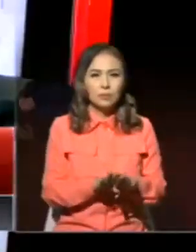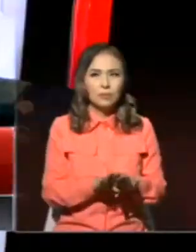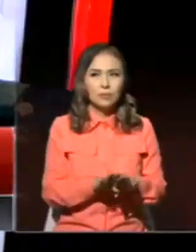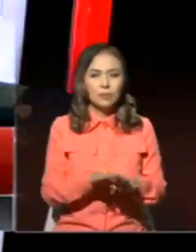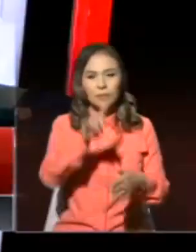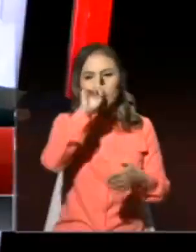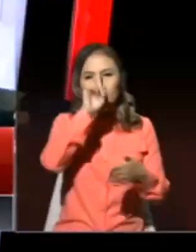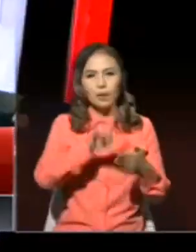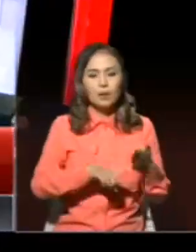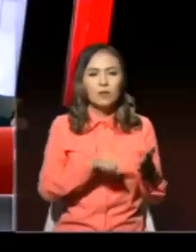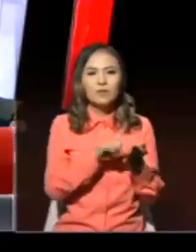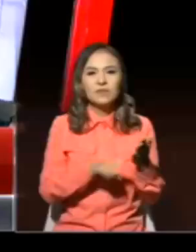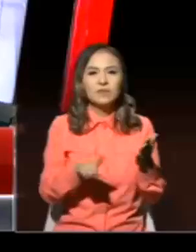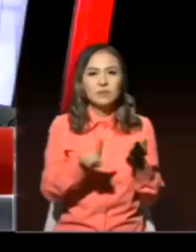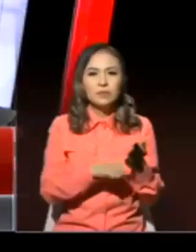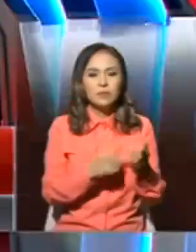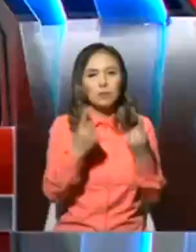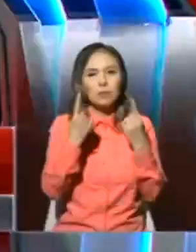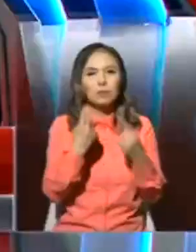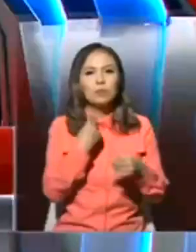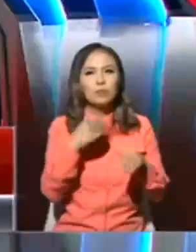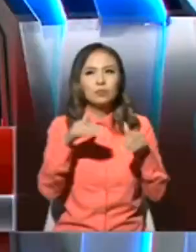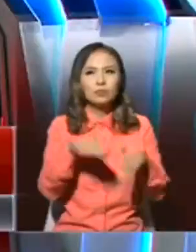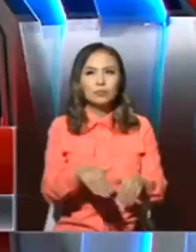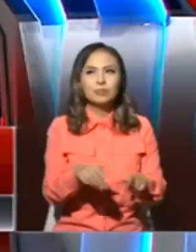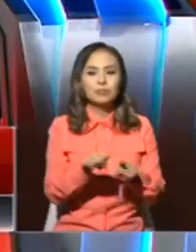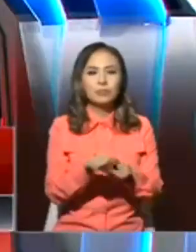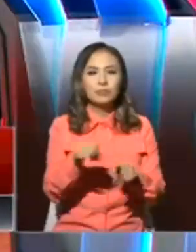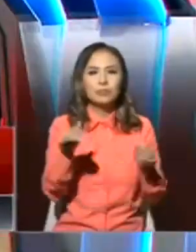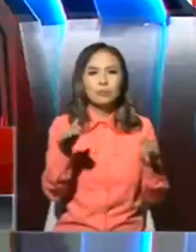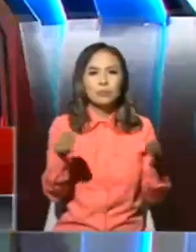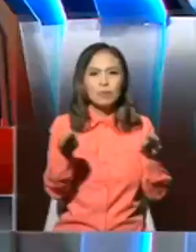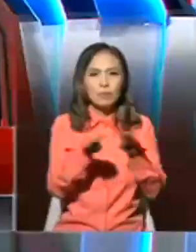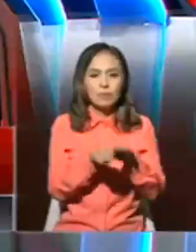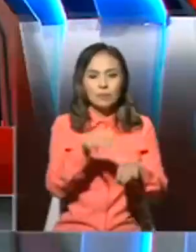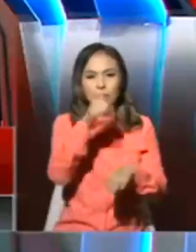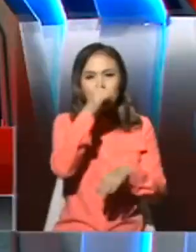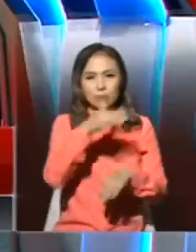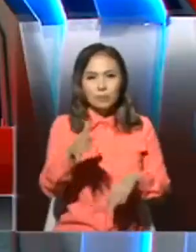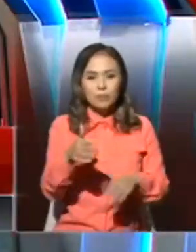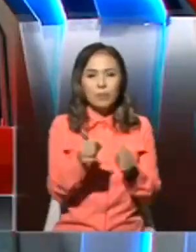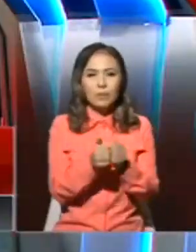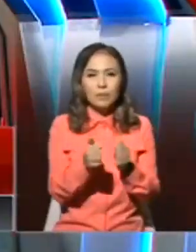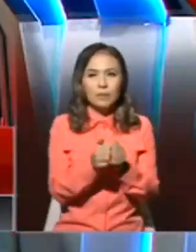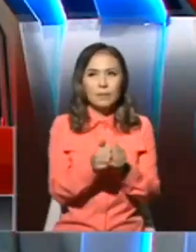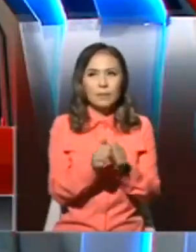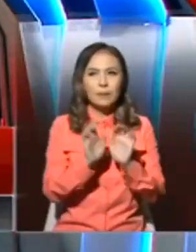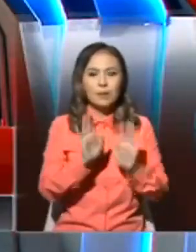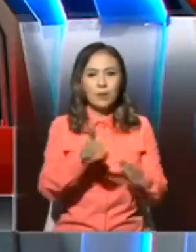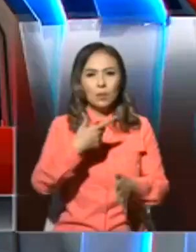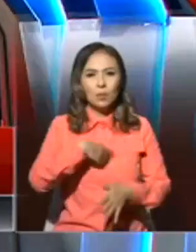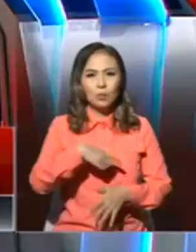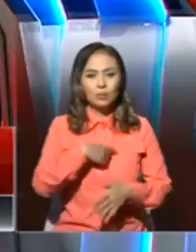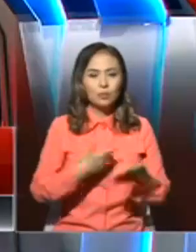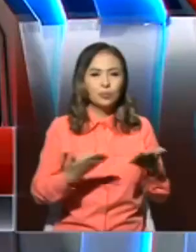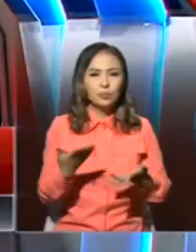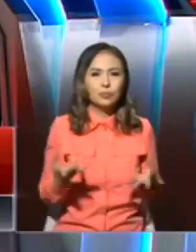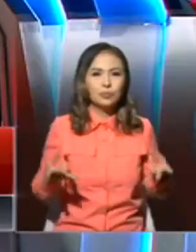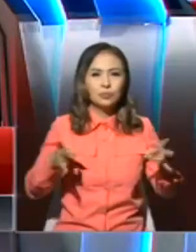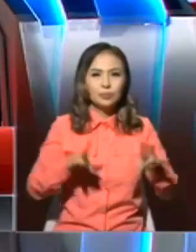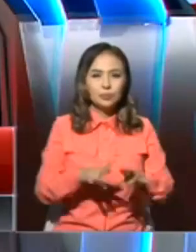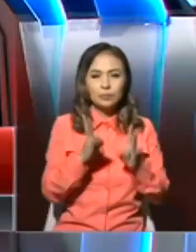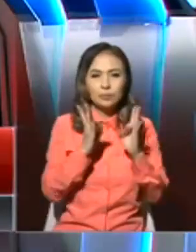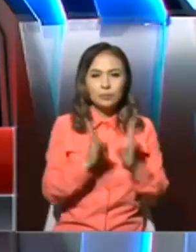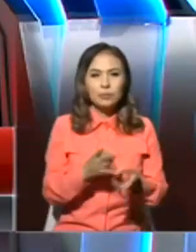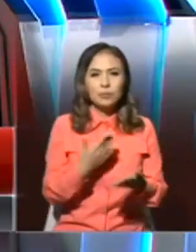Соншама үлкен қарызға кіріп кетеді. Оны жаба алмайтынын түсінеді. Одан бөлек оның қасындағы тек қана өзі болса мейлі ғой, одан зардап